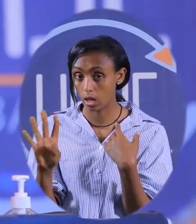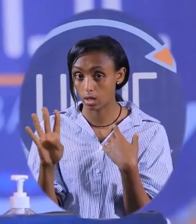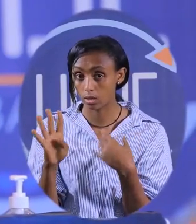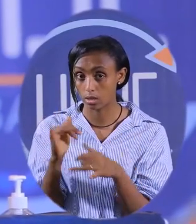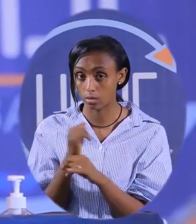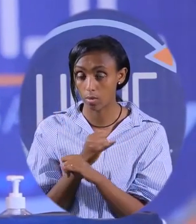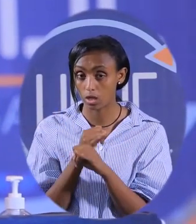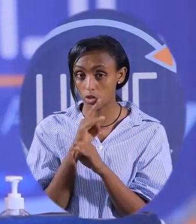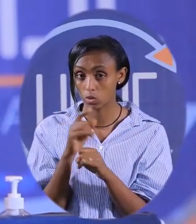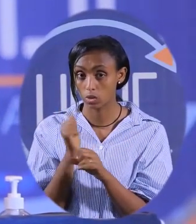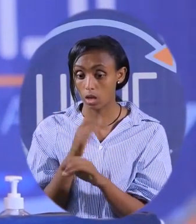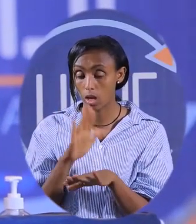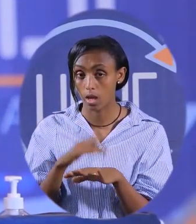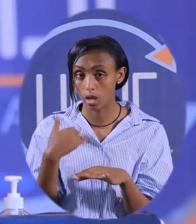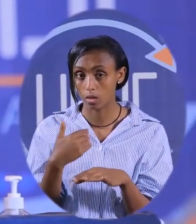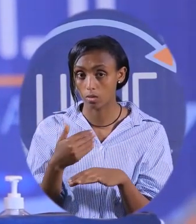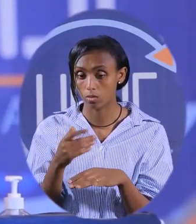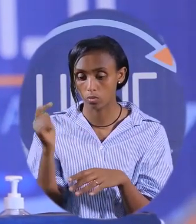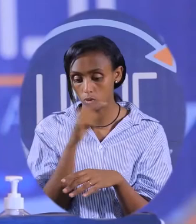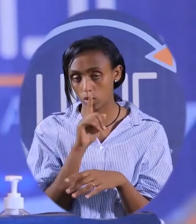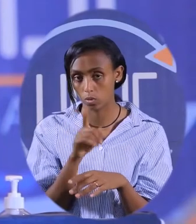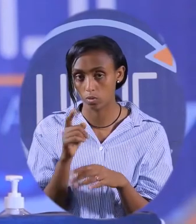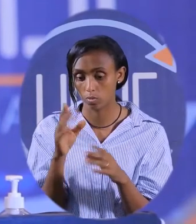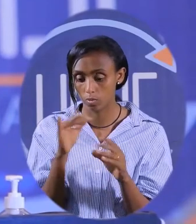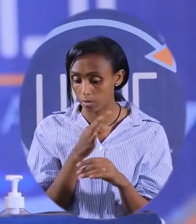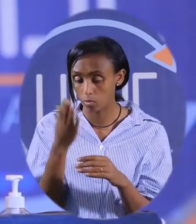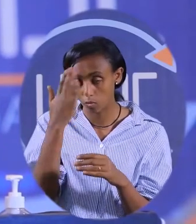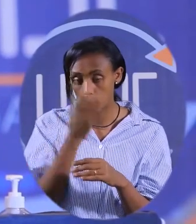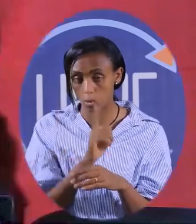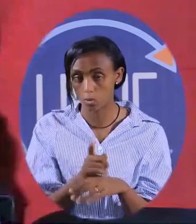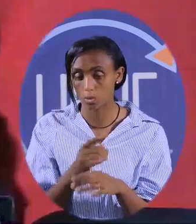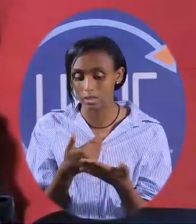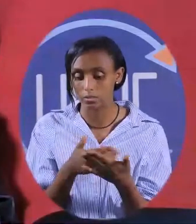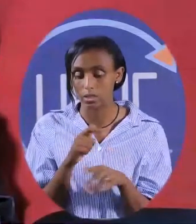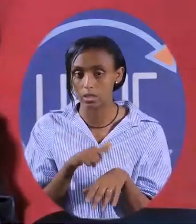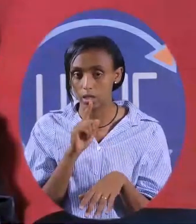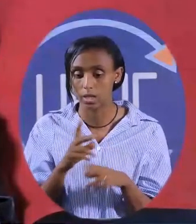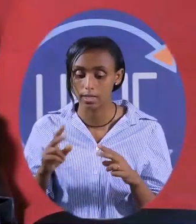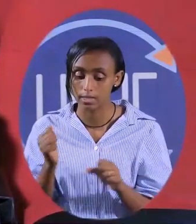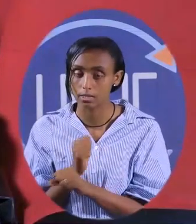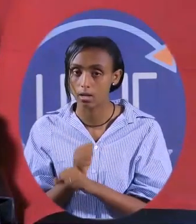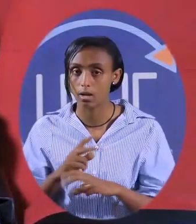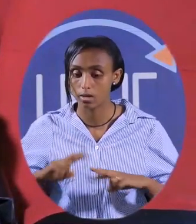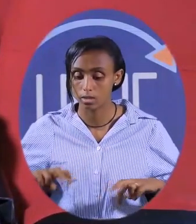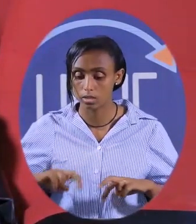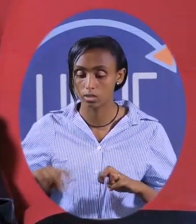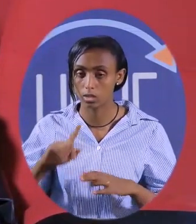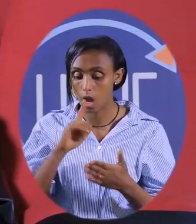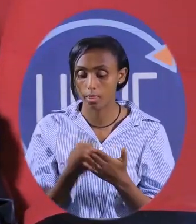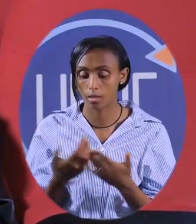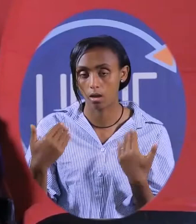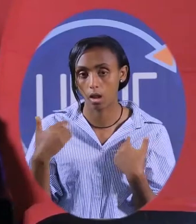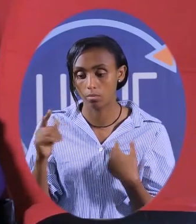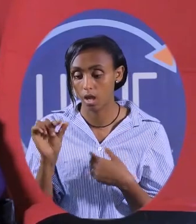ነው። ለምን እንወሻሻለን? አሁንም በደንብ የምናውቀው ነው። እኔ ቅርብ ጊዜ የተሰራ ሪሰርች የተሰራ ታንጅብል ዴታ አለኝ።